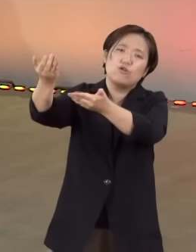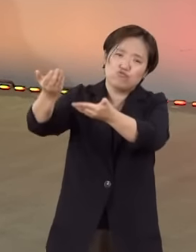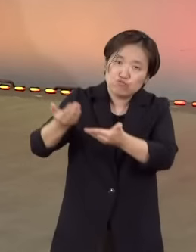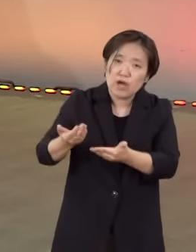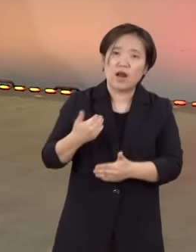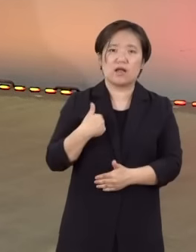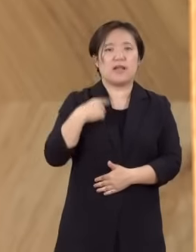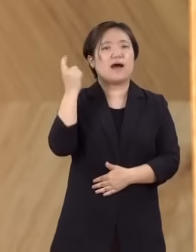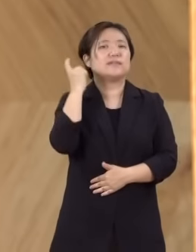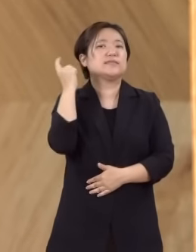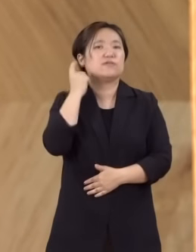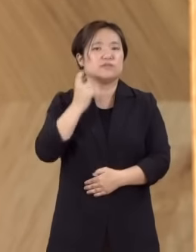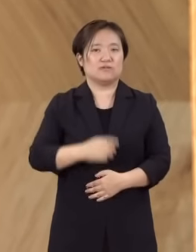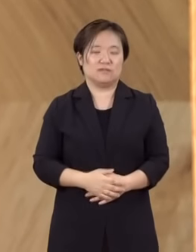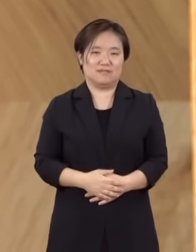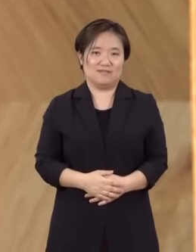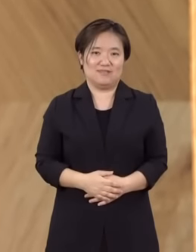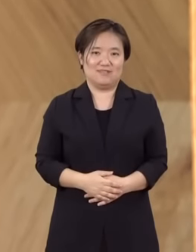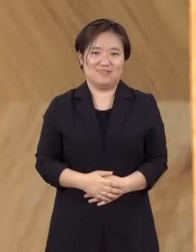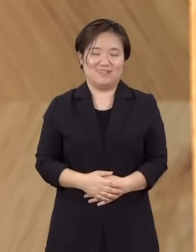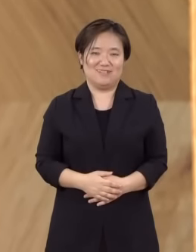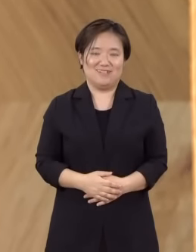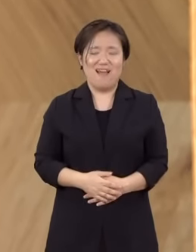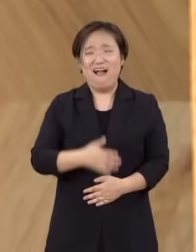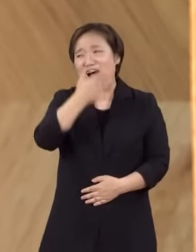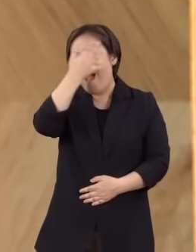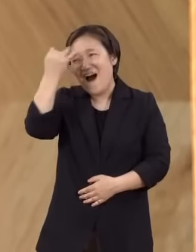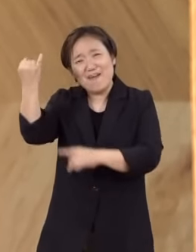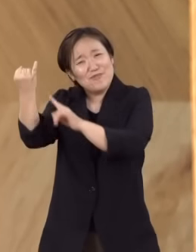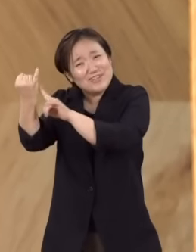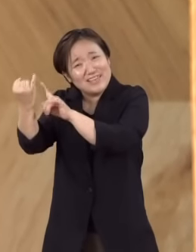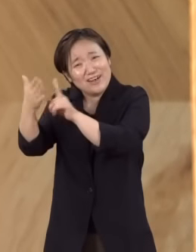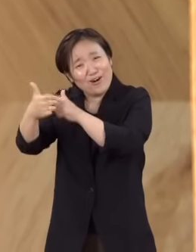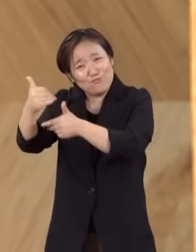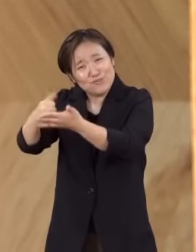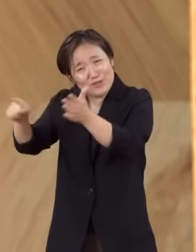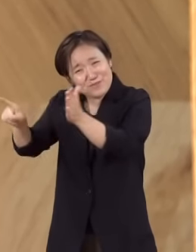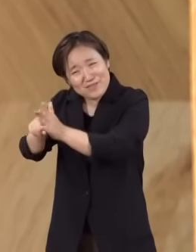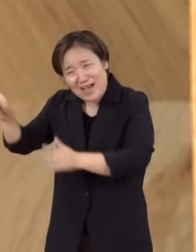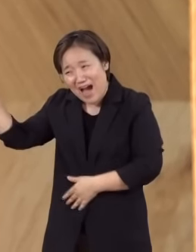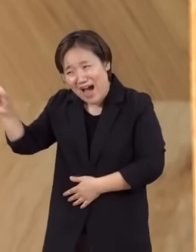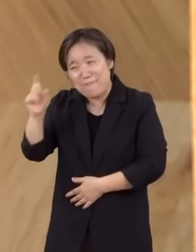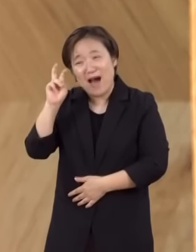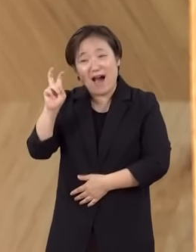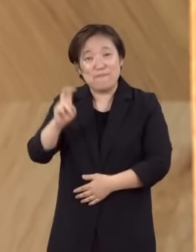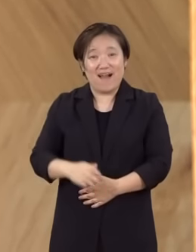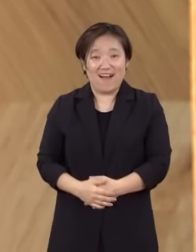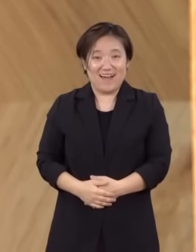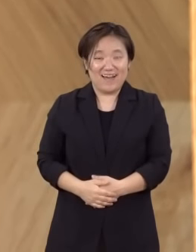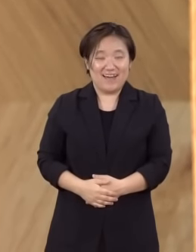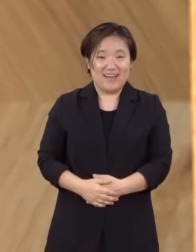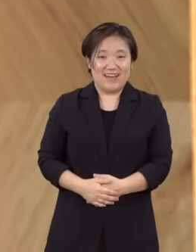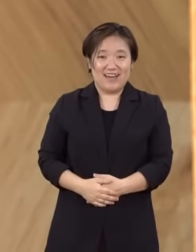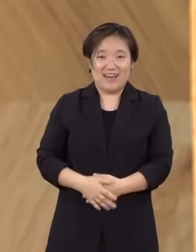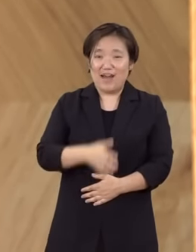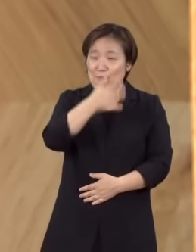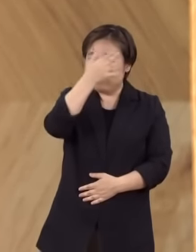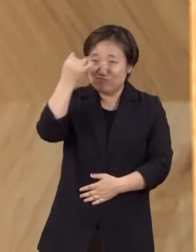있습니다 아이고 외할머니가 독실한 불자 이셨나 봐요 외할머니가 초등학교